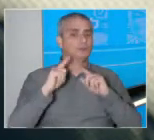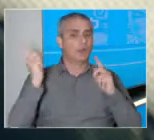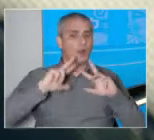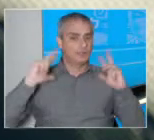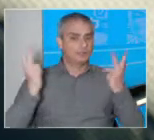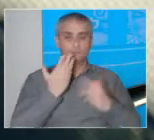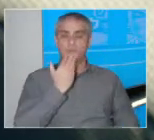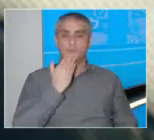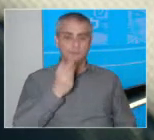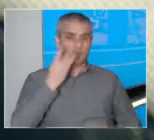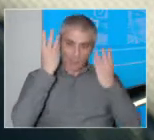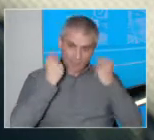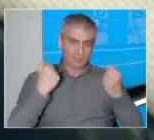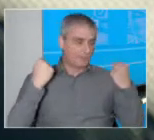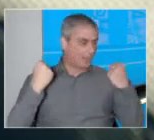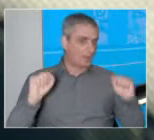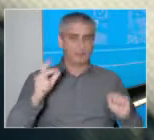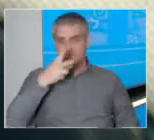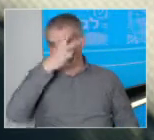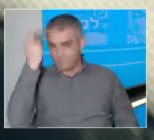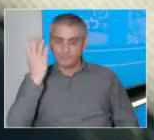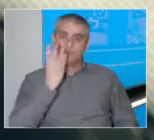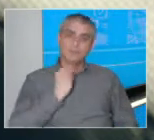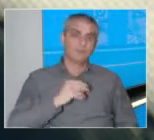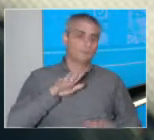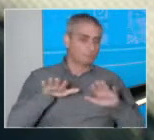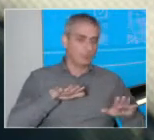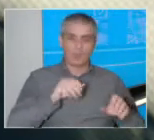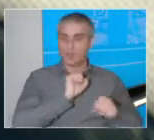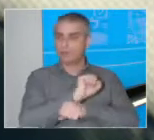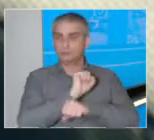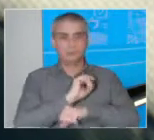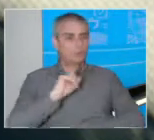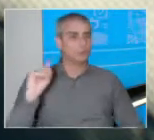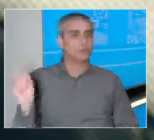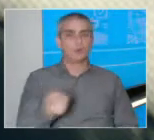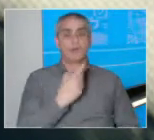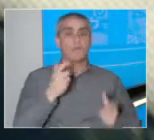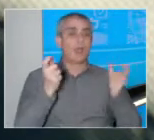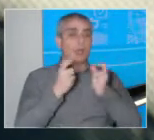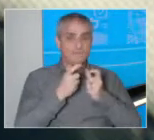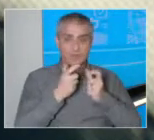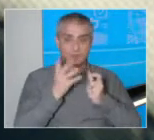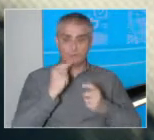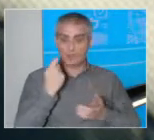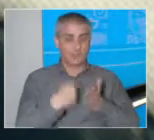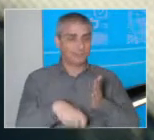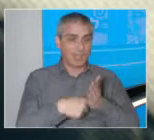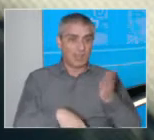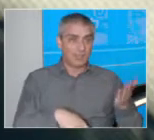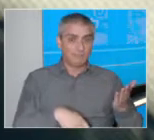הציבור הישראלי, חרדים וחילונים, ערבים ויהודים, ממשלה ואופוזיציה, חברות